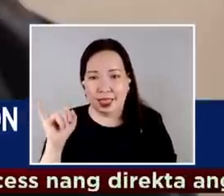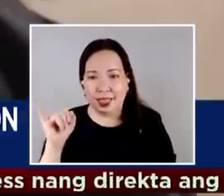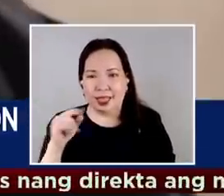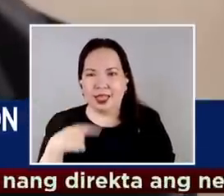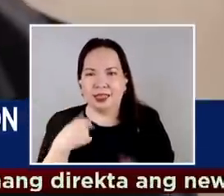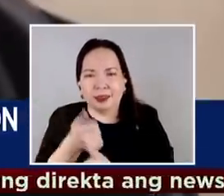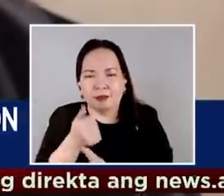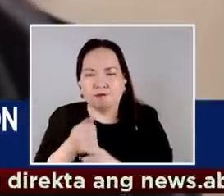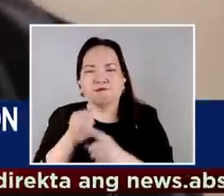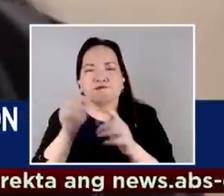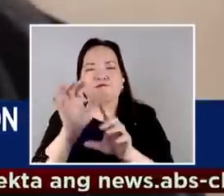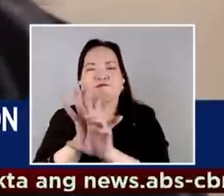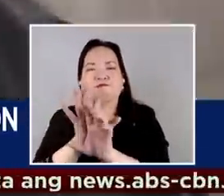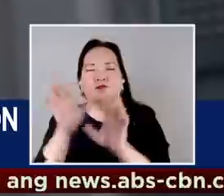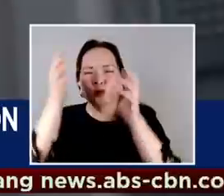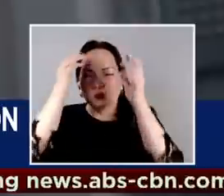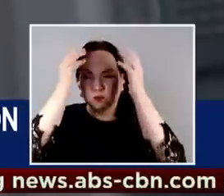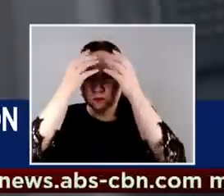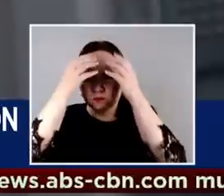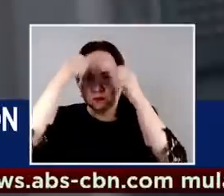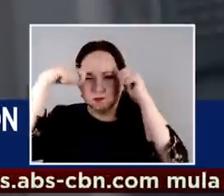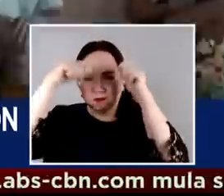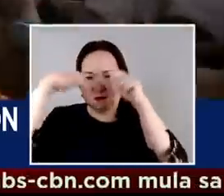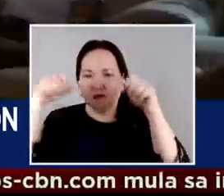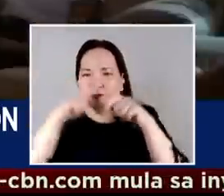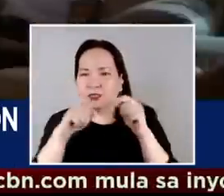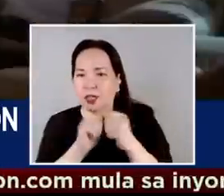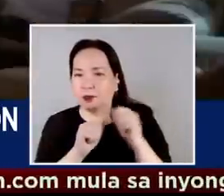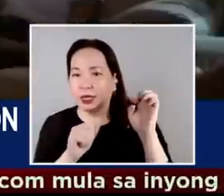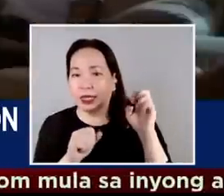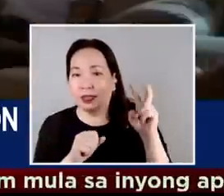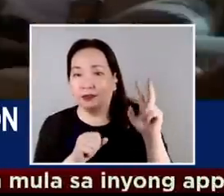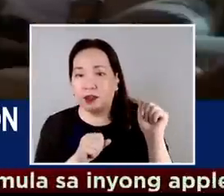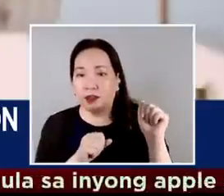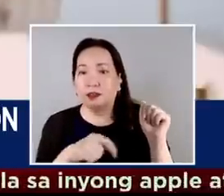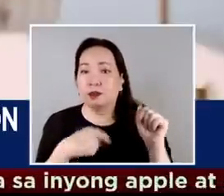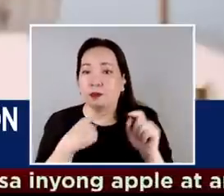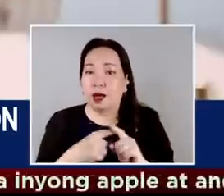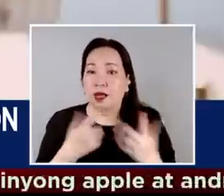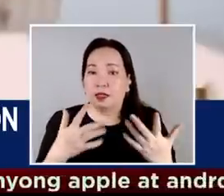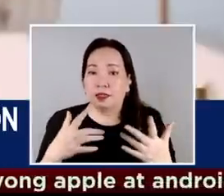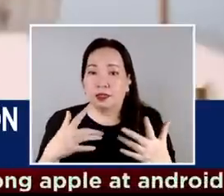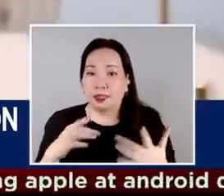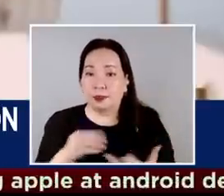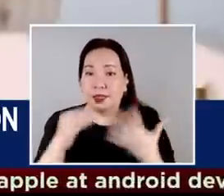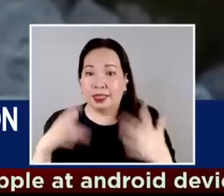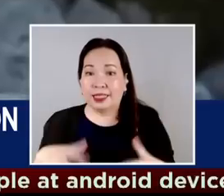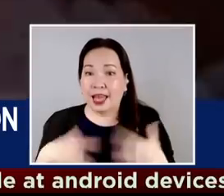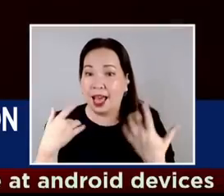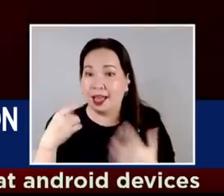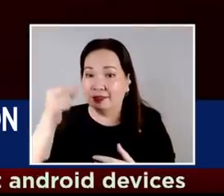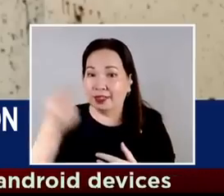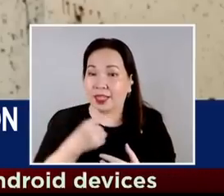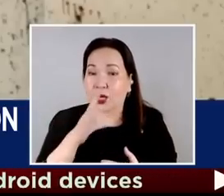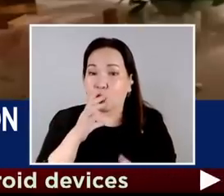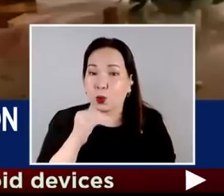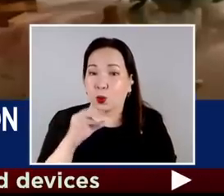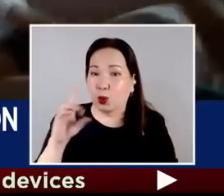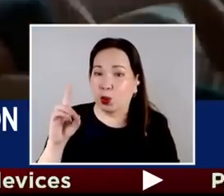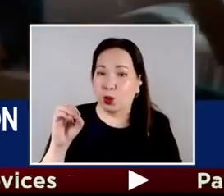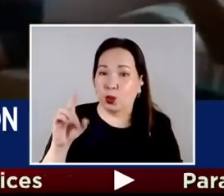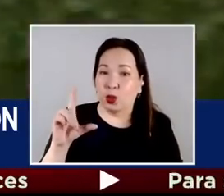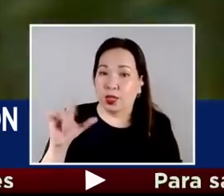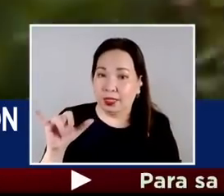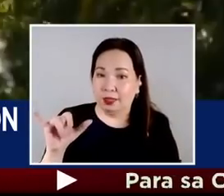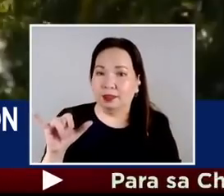Nocebo, katambal ang James Bond girl na si Eva Green. Special live guest naman sa opening night ng Film Fest si Dolly De Leon, na